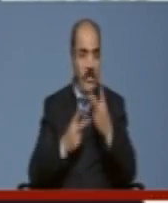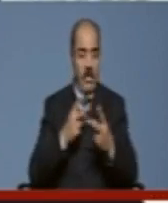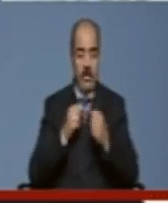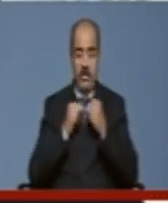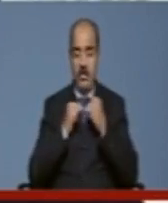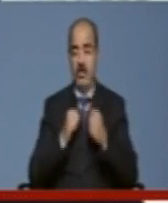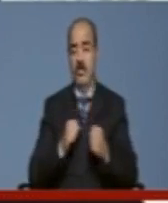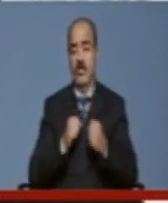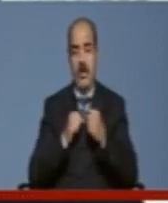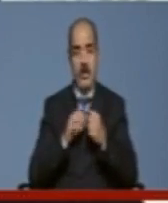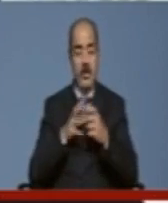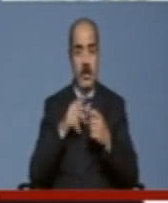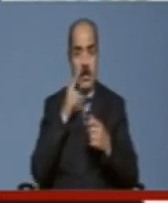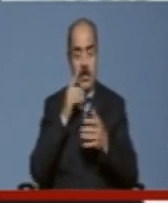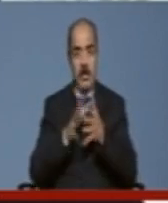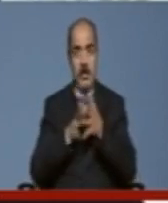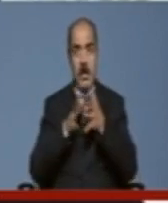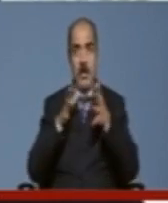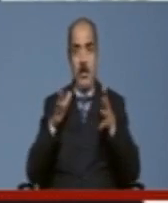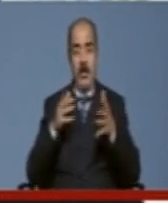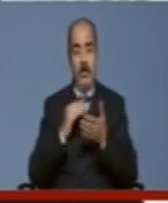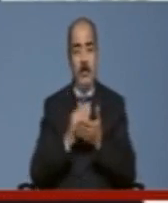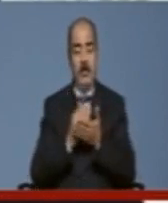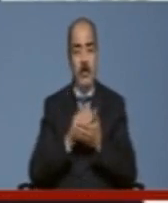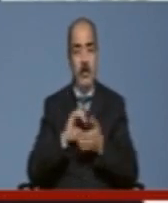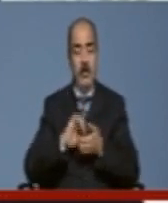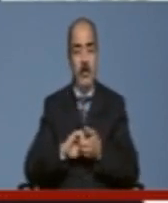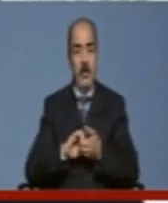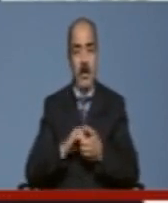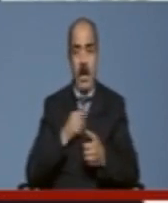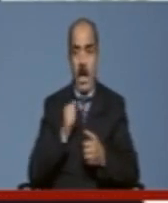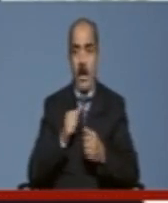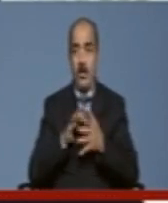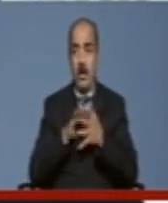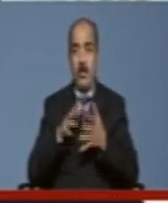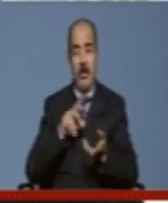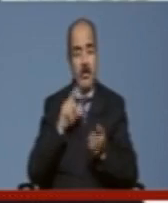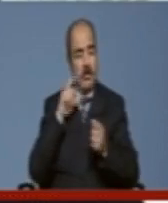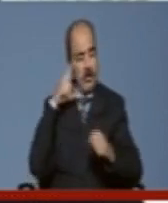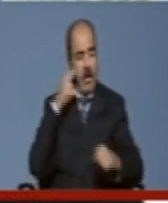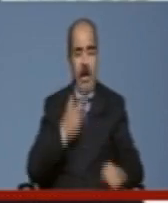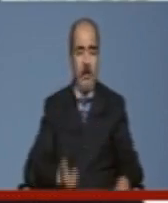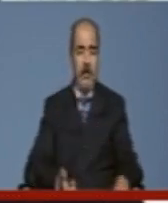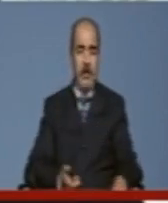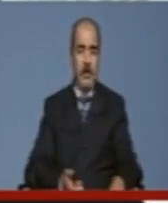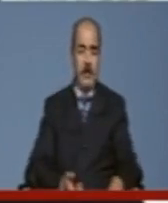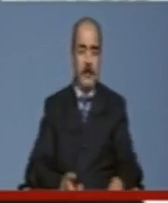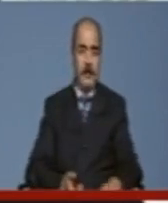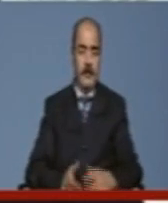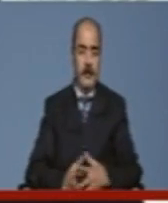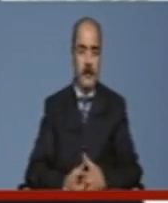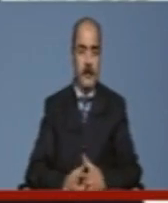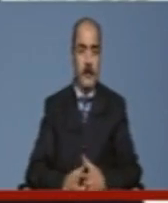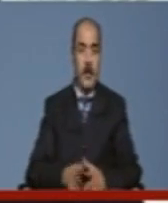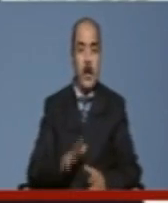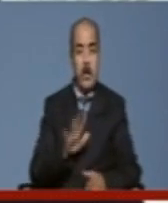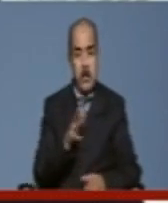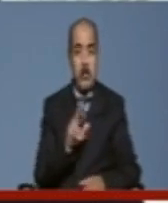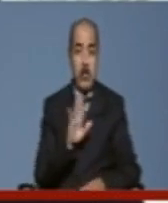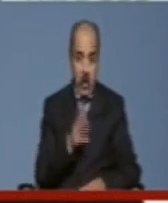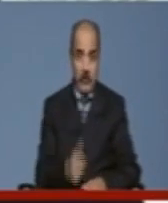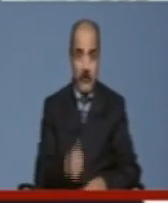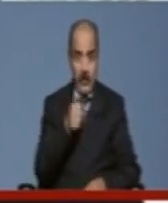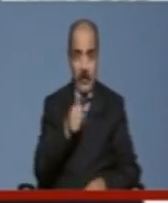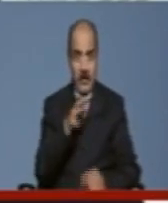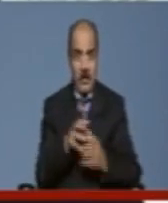حل القضية دي هيكون ليه انعكاس كبير جدا جدا. ويمكن يعني يمكن حد يقول هل في فرصة حقيقية